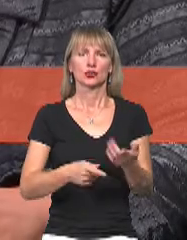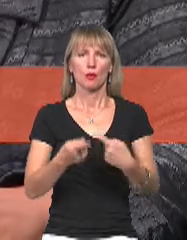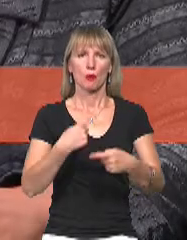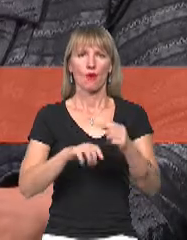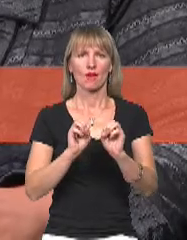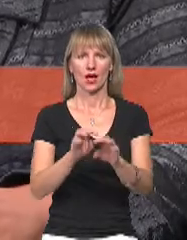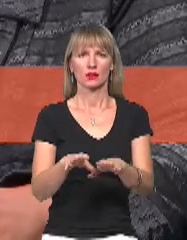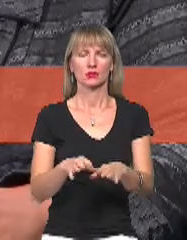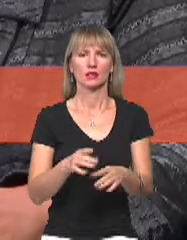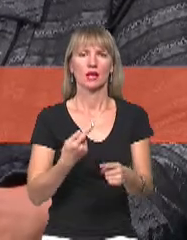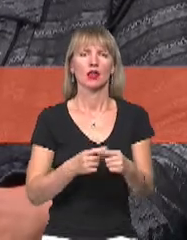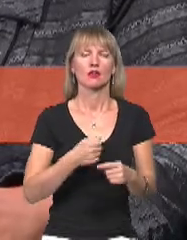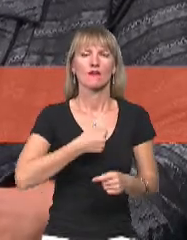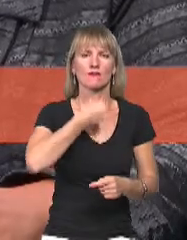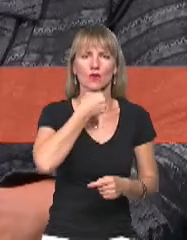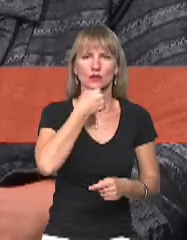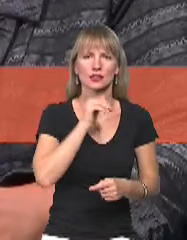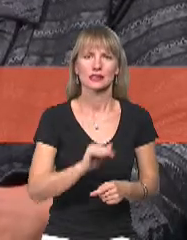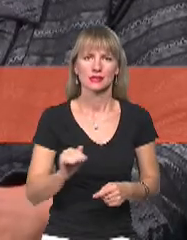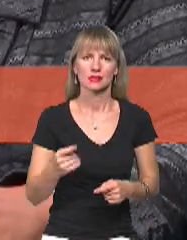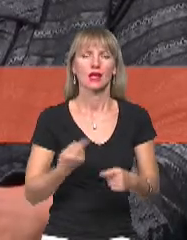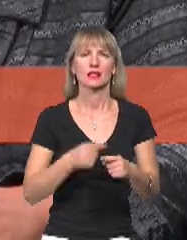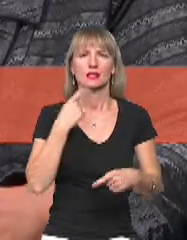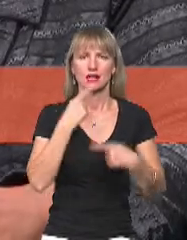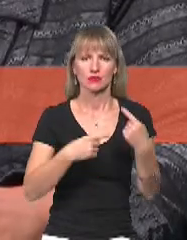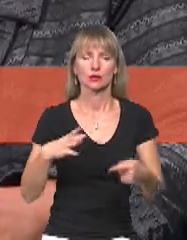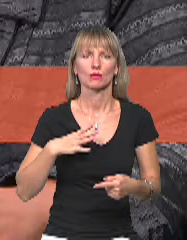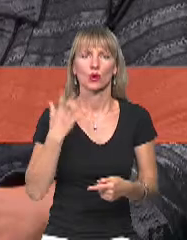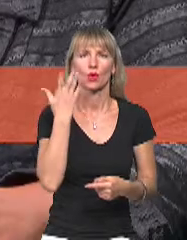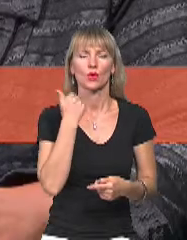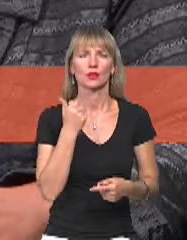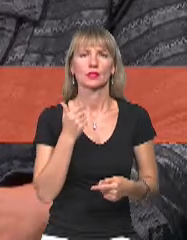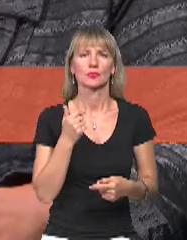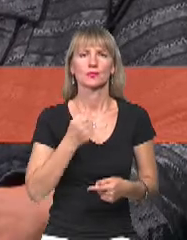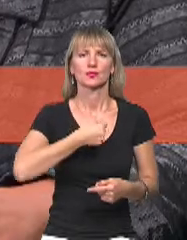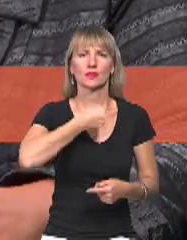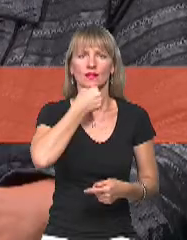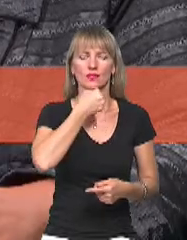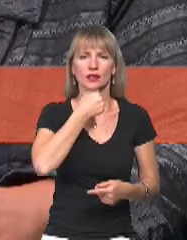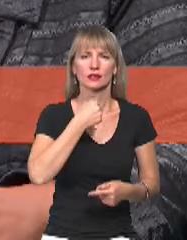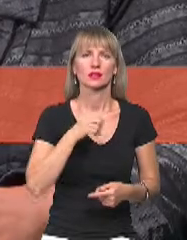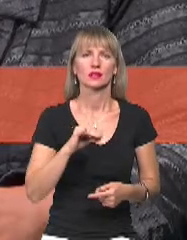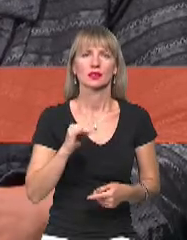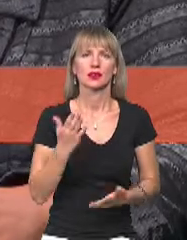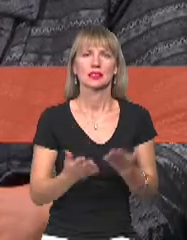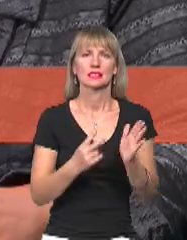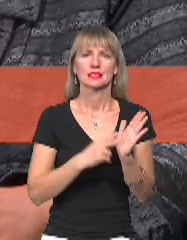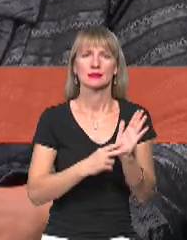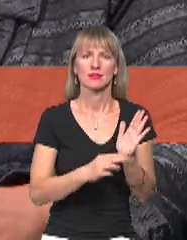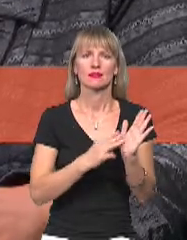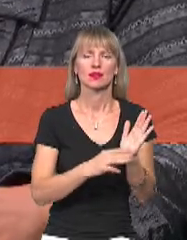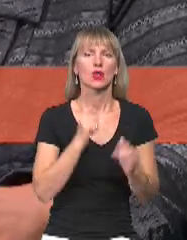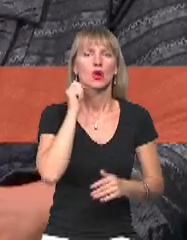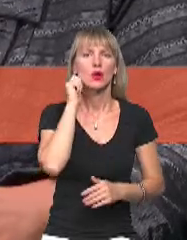повернення, ну, вікові особливості, це завжди було таке, коли вік, і, ну, якщо